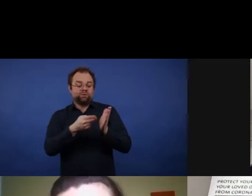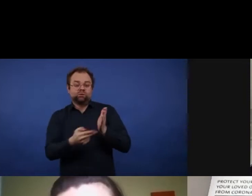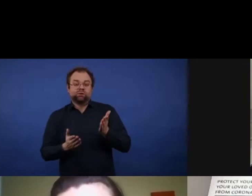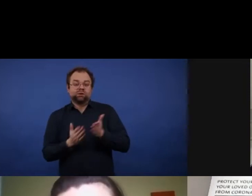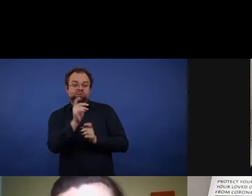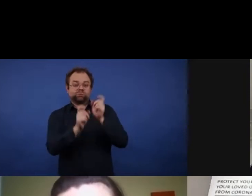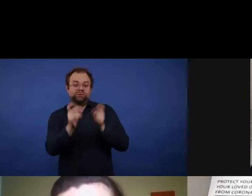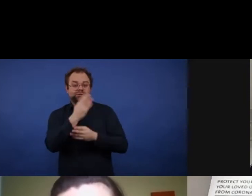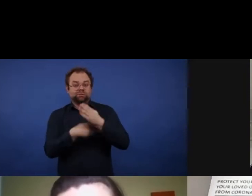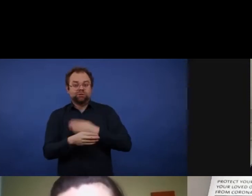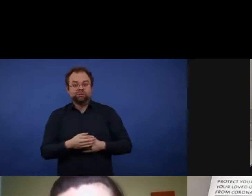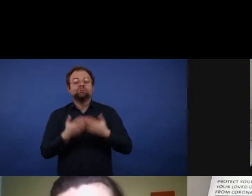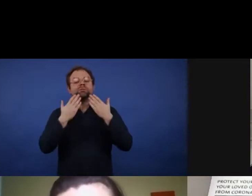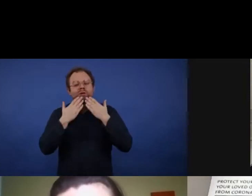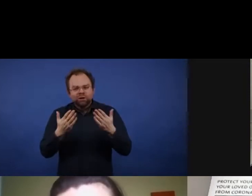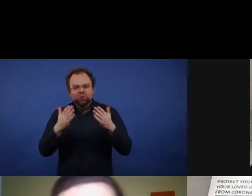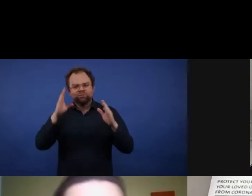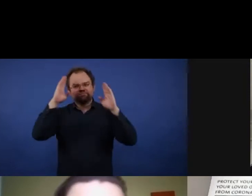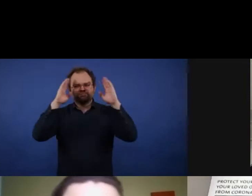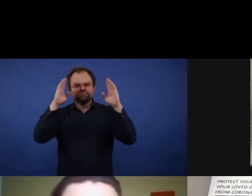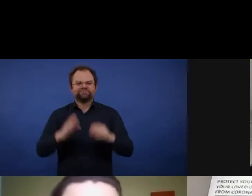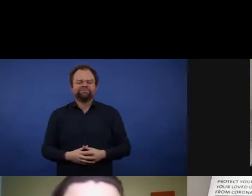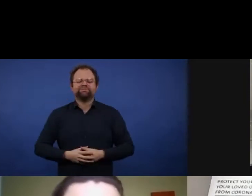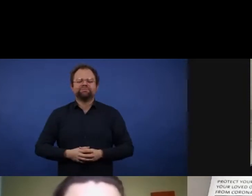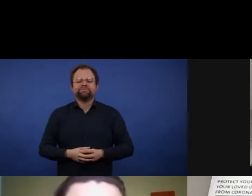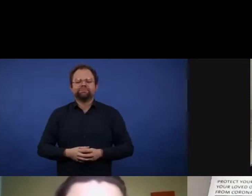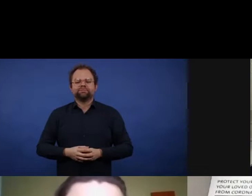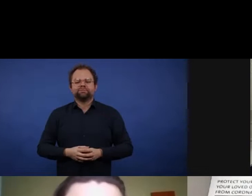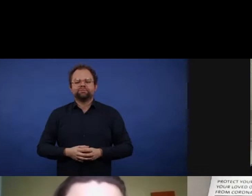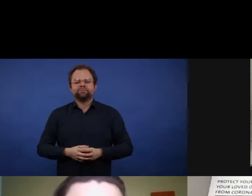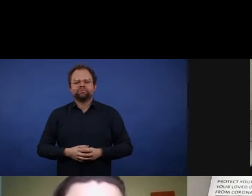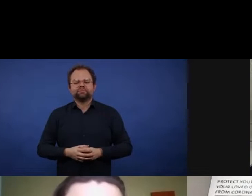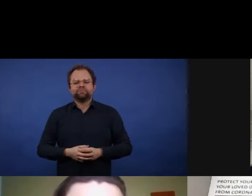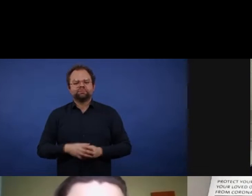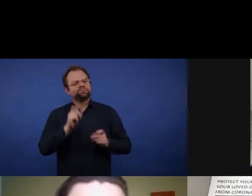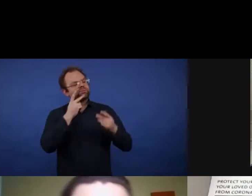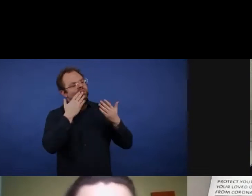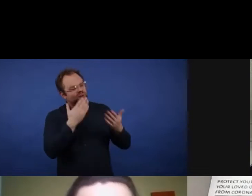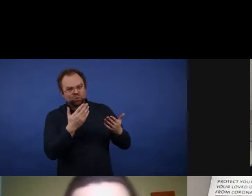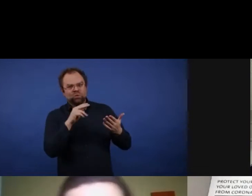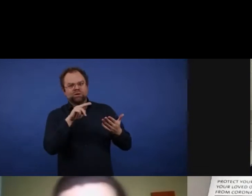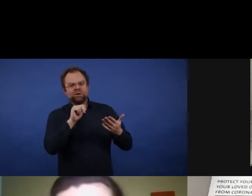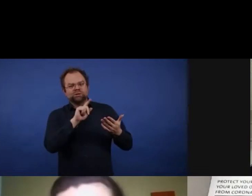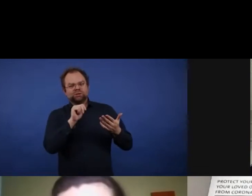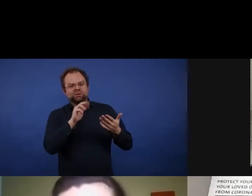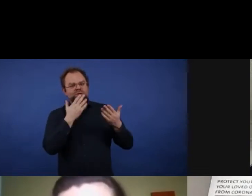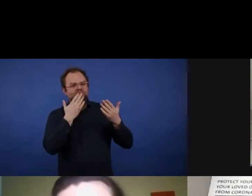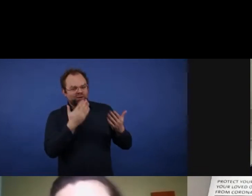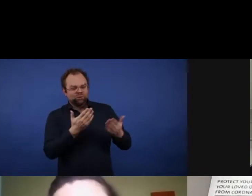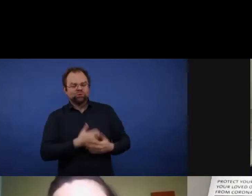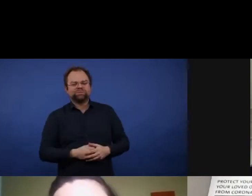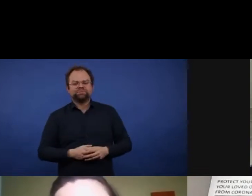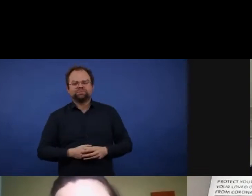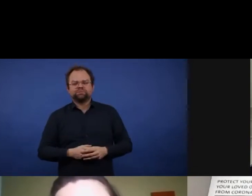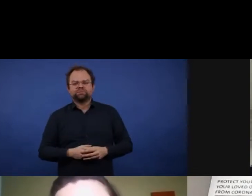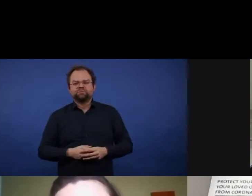ثانك يو نزار. نزار حاليا شاب عنده منظمة. So as you've seen,